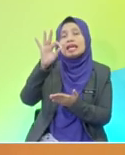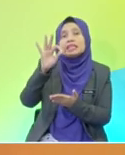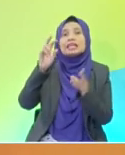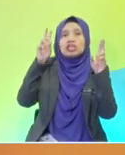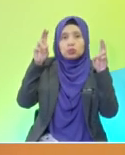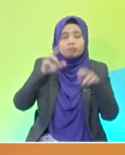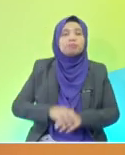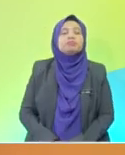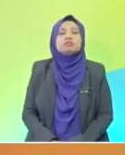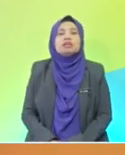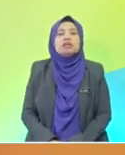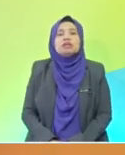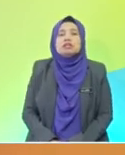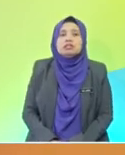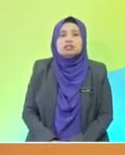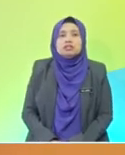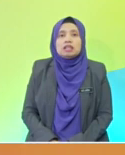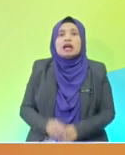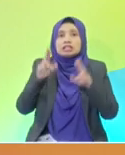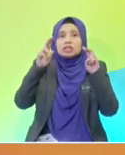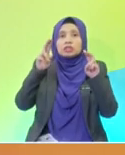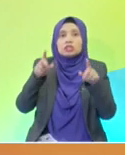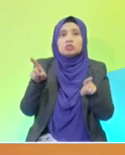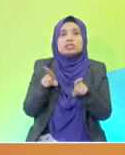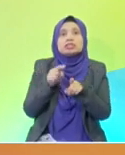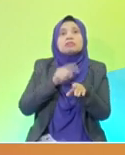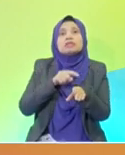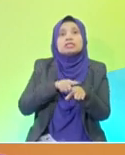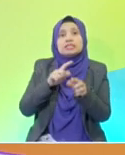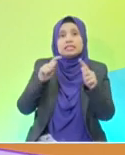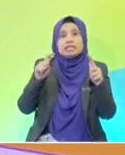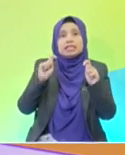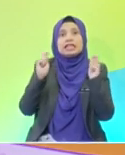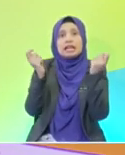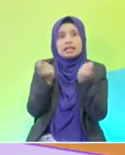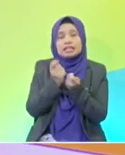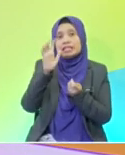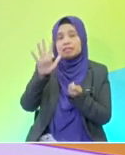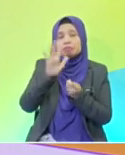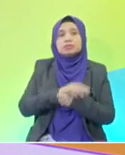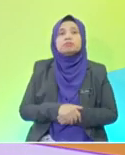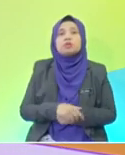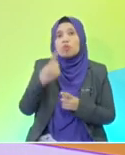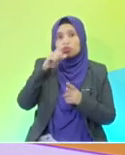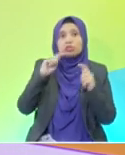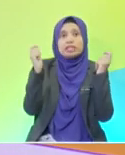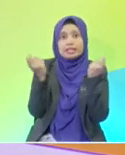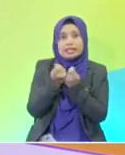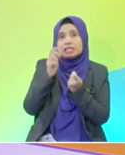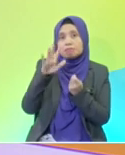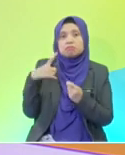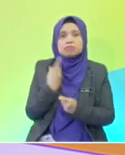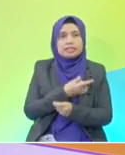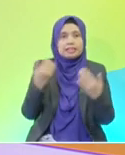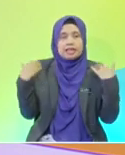seterusnya kita lihat di tingkatan 5 Oke untuk ditingkat kalimat kita